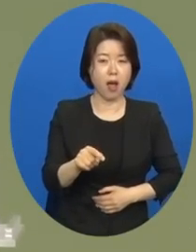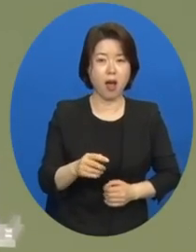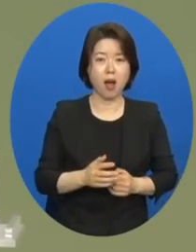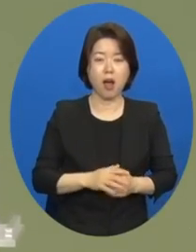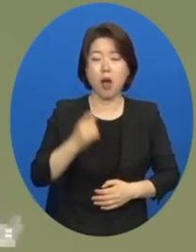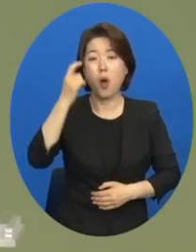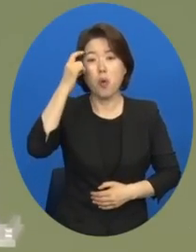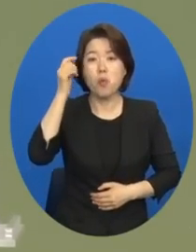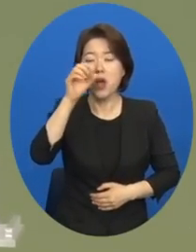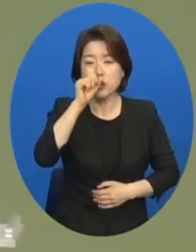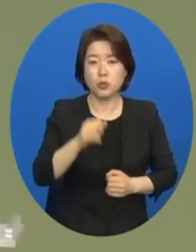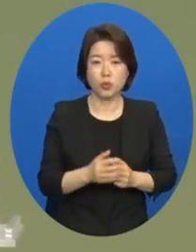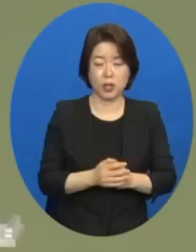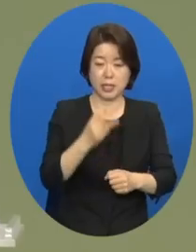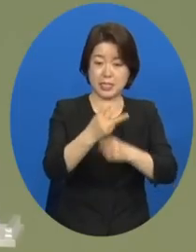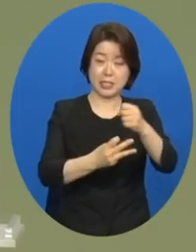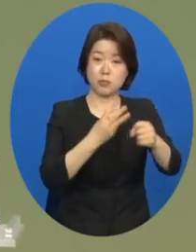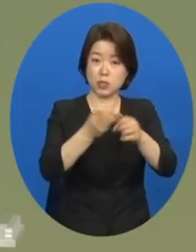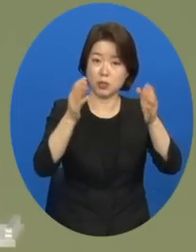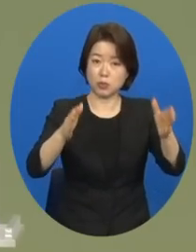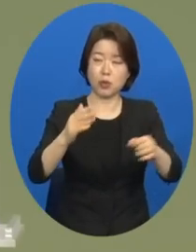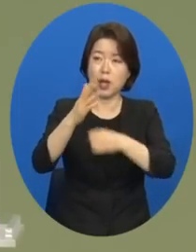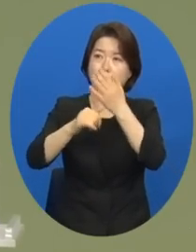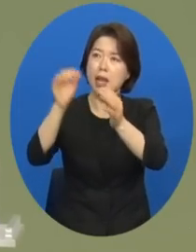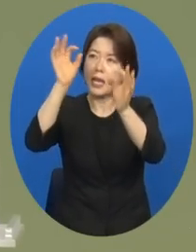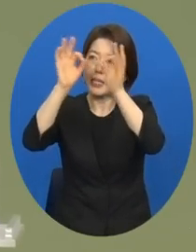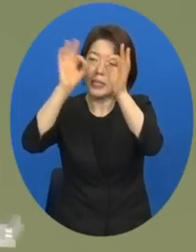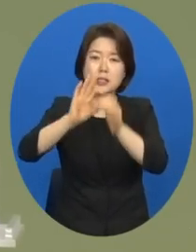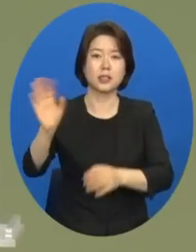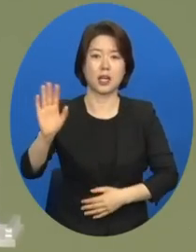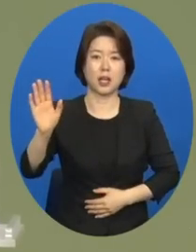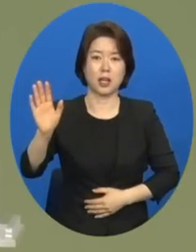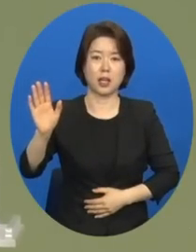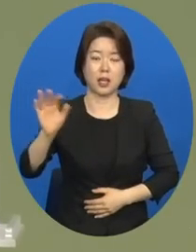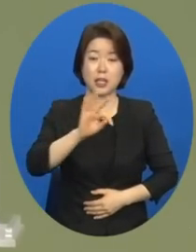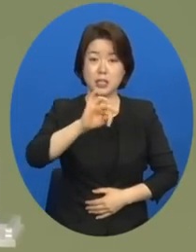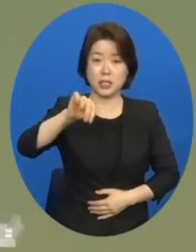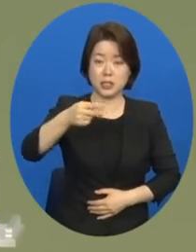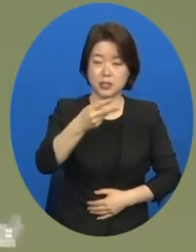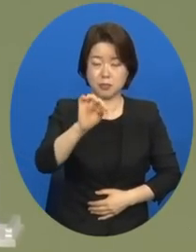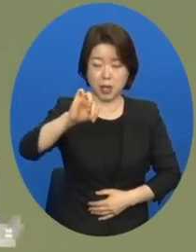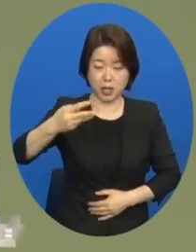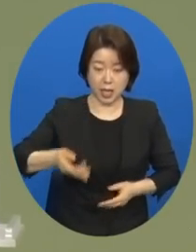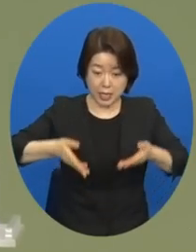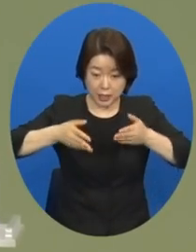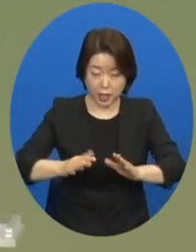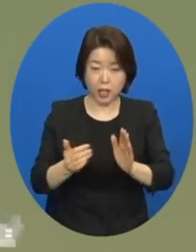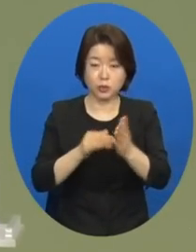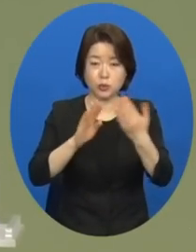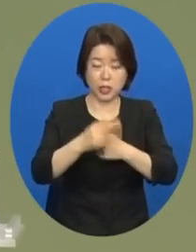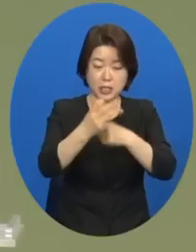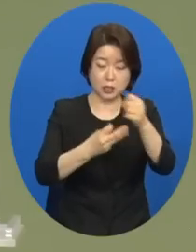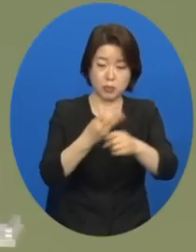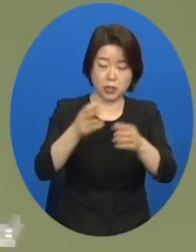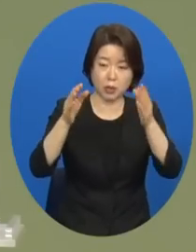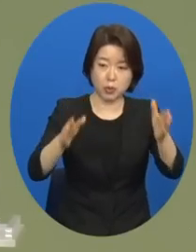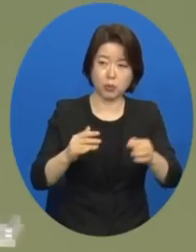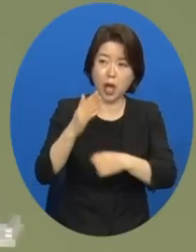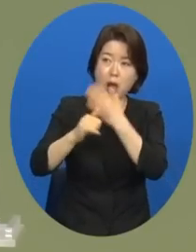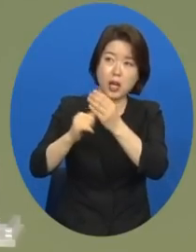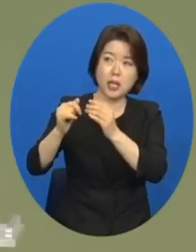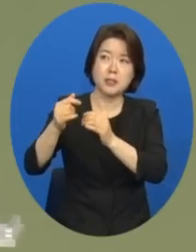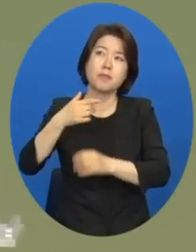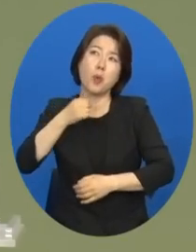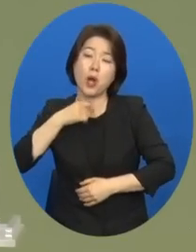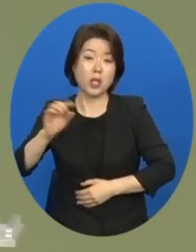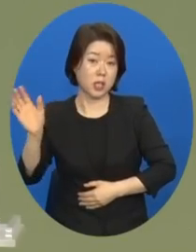왜 좋은가 하면 13년간 하나님을 찾지 않았어요 이스마엘이 출생한 후에 너무 좋으면요